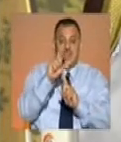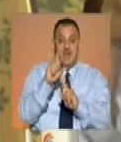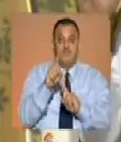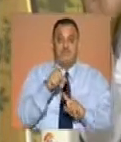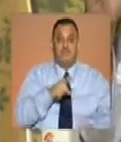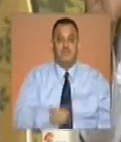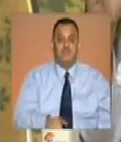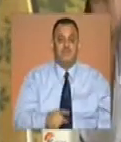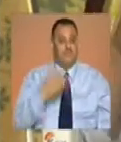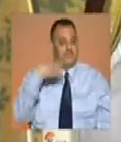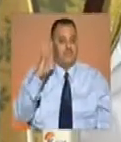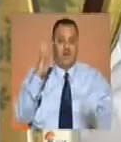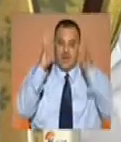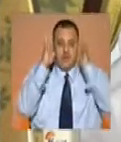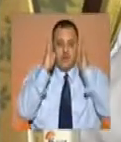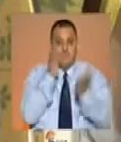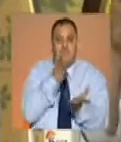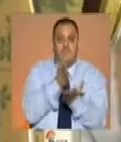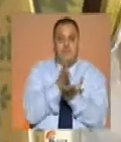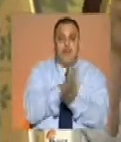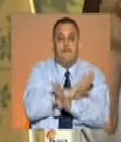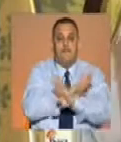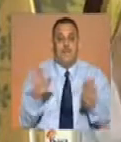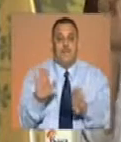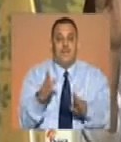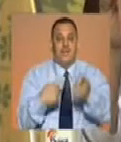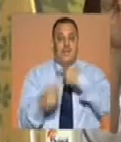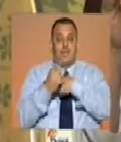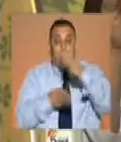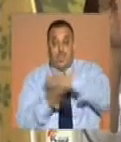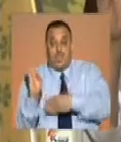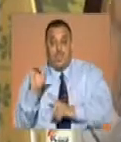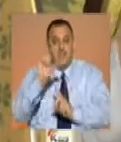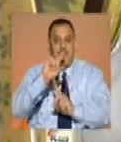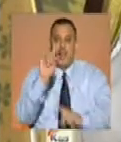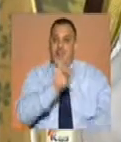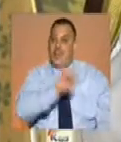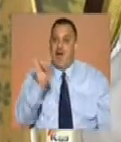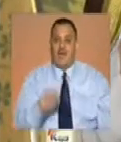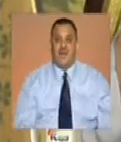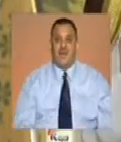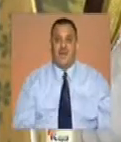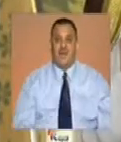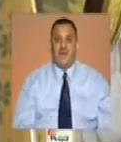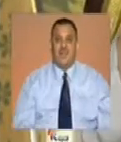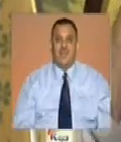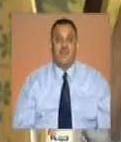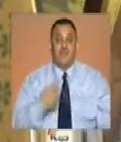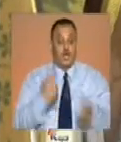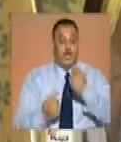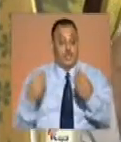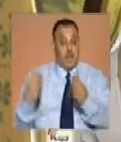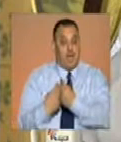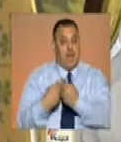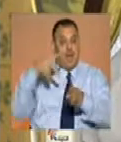هذا فلا تلتفت إليه ولا ترجع ولا تخرج من المسجد أبدا، فأنك بمثل هذه الصورة تعين الشيطان على